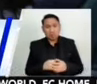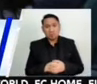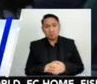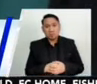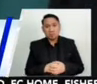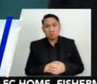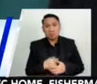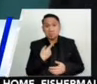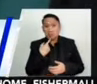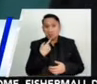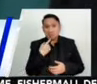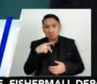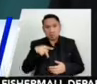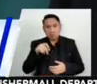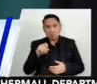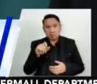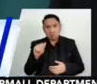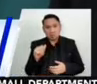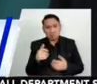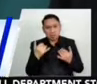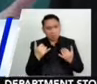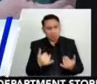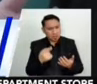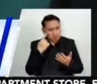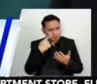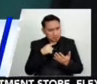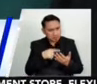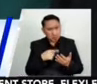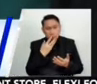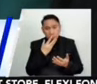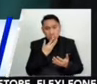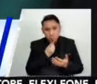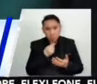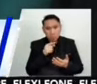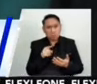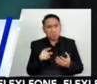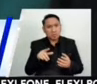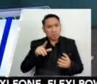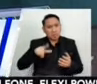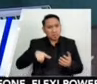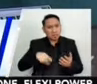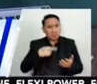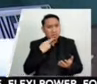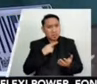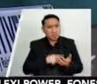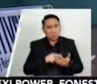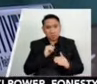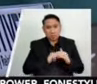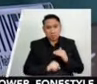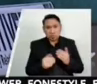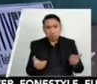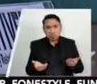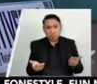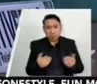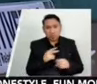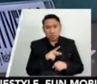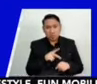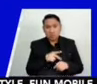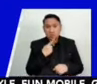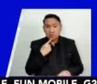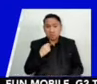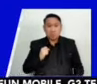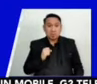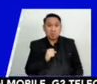psa Suriin ang datos ng mga naganap na late registration of birth sa bansa sabi naman ni senadora Riza ontiveros